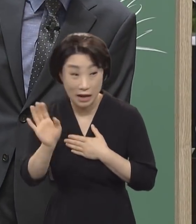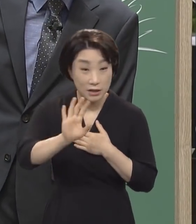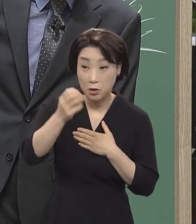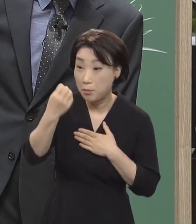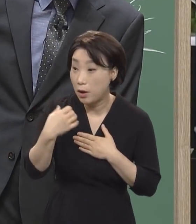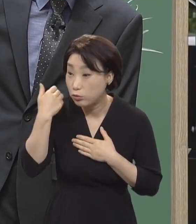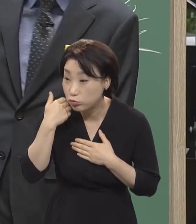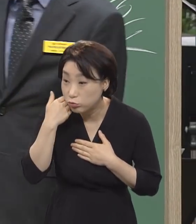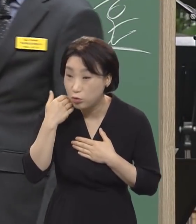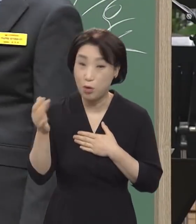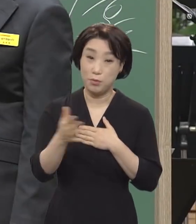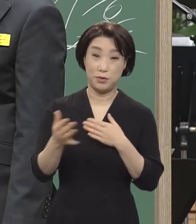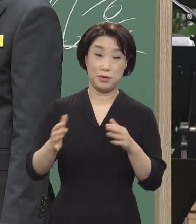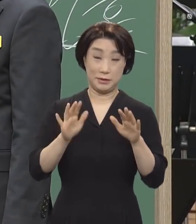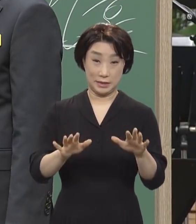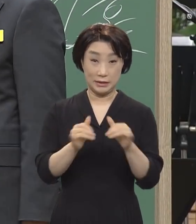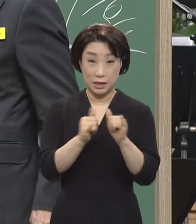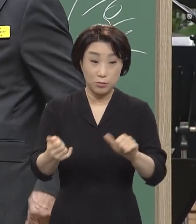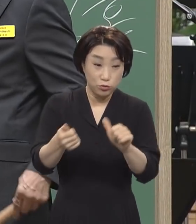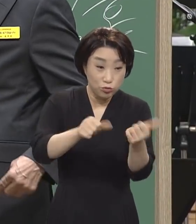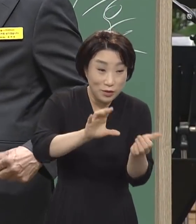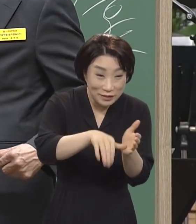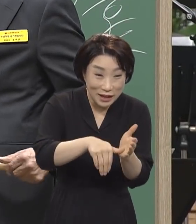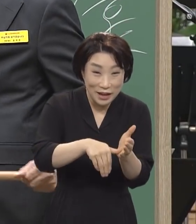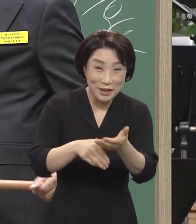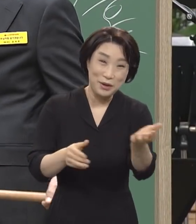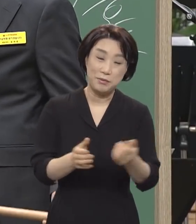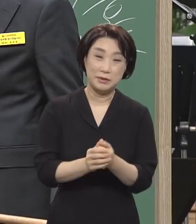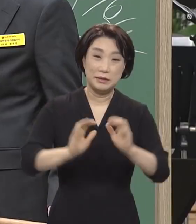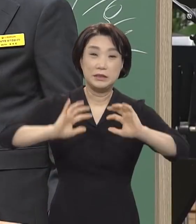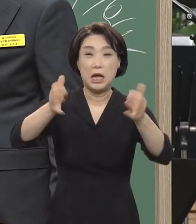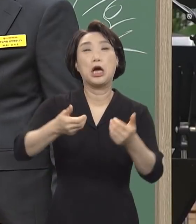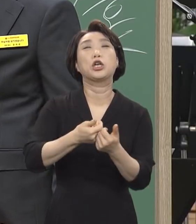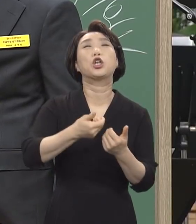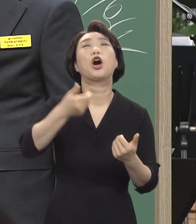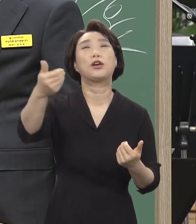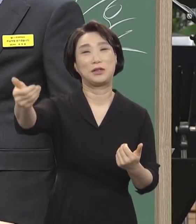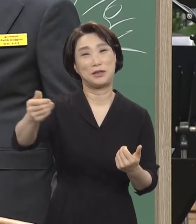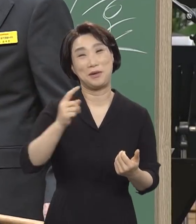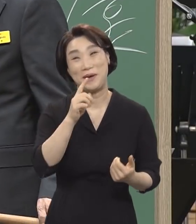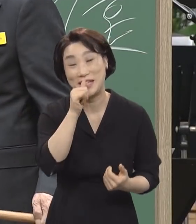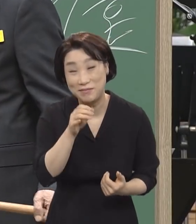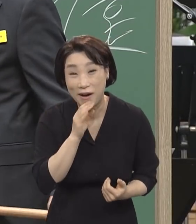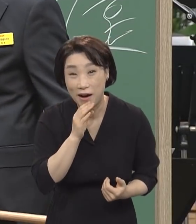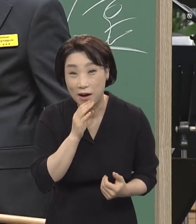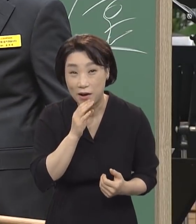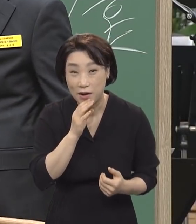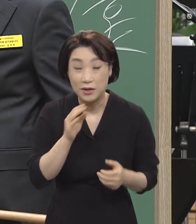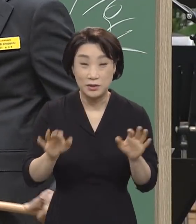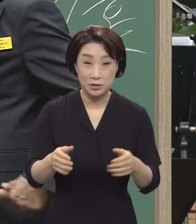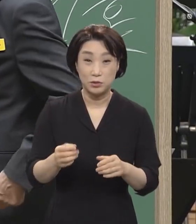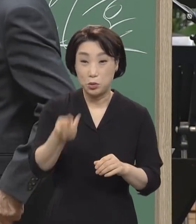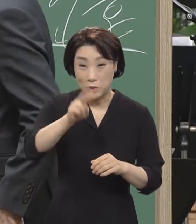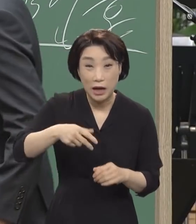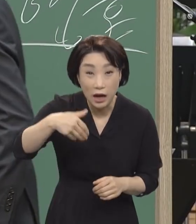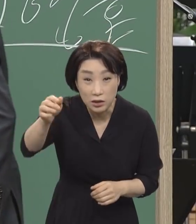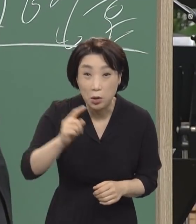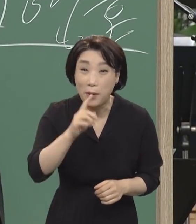보장하겠어? 사람이 죽으면 세상 떴다 어디로 떴어? 돌아갈 수 있다 어디로 돌아가?